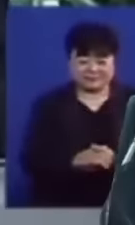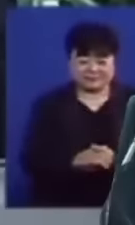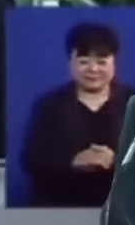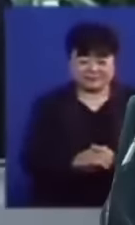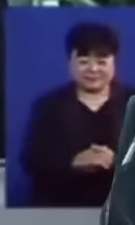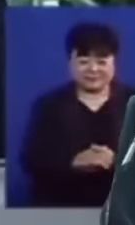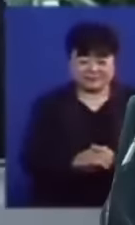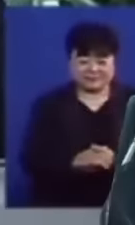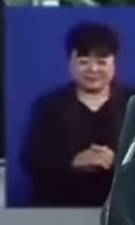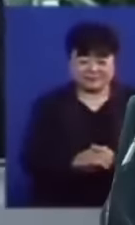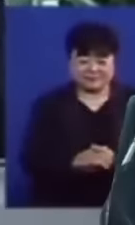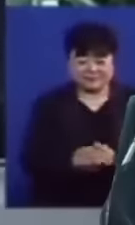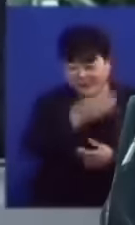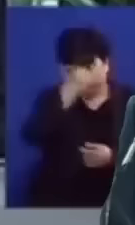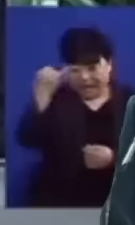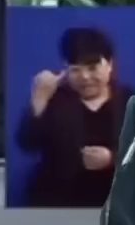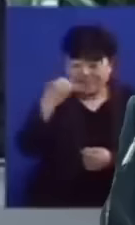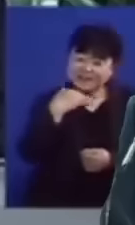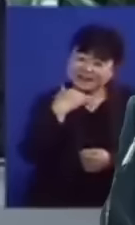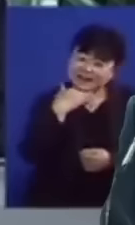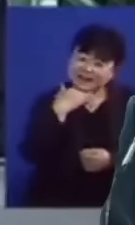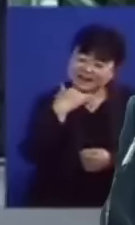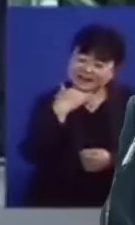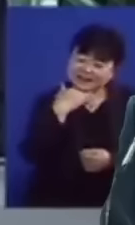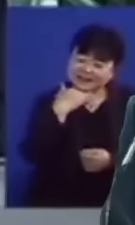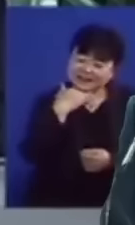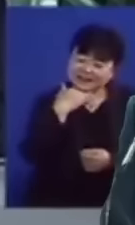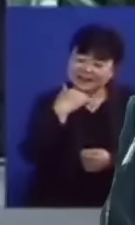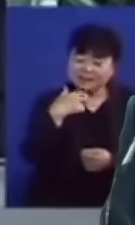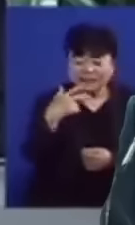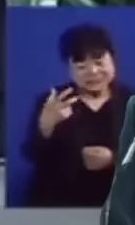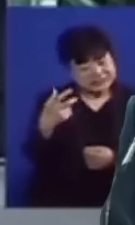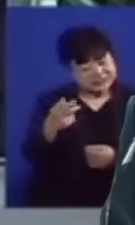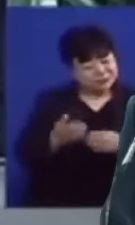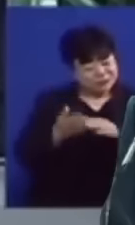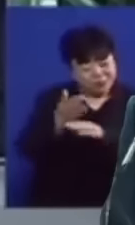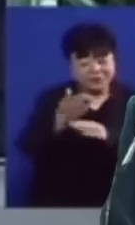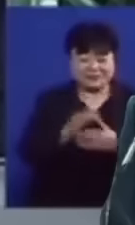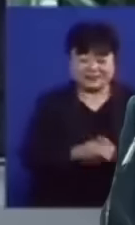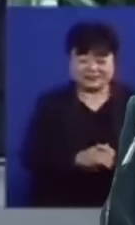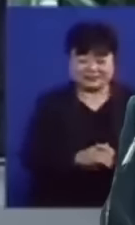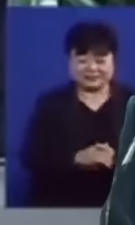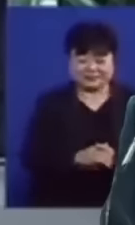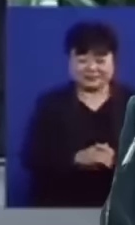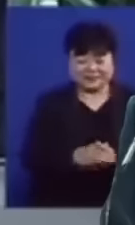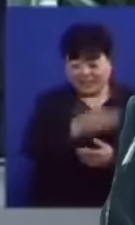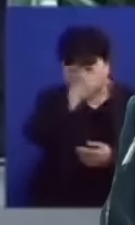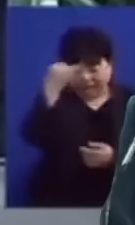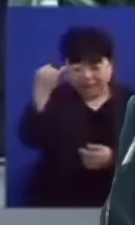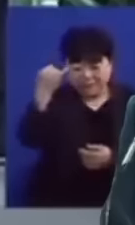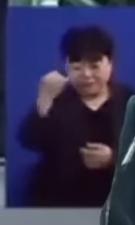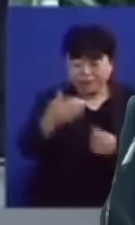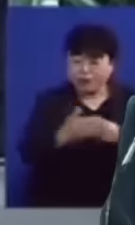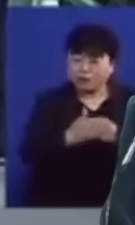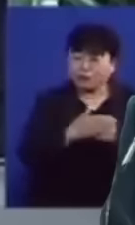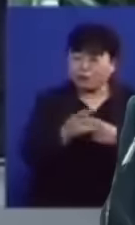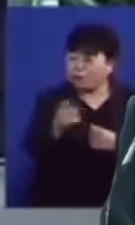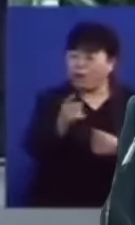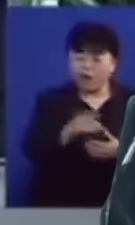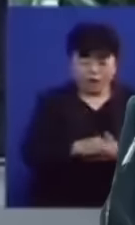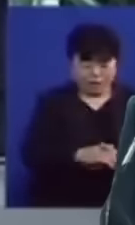내가 지금 생각하면 그때 우리 할머니 나이가 70이 넘은 것 같아요. 그런 할머니가 무슨 도움이 됩니까?